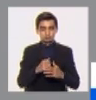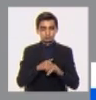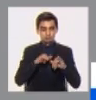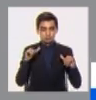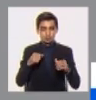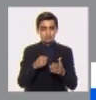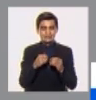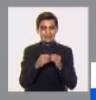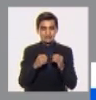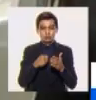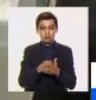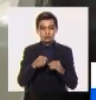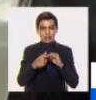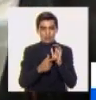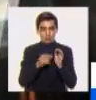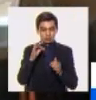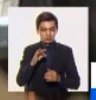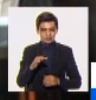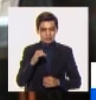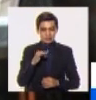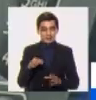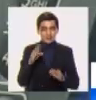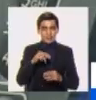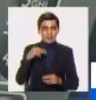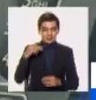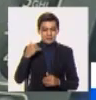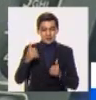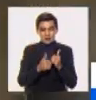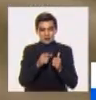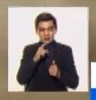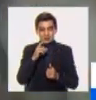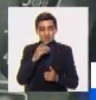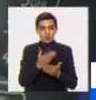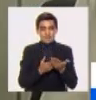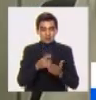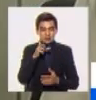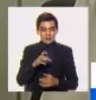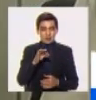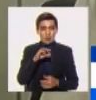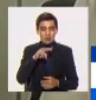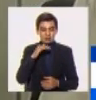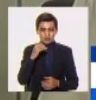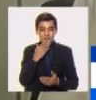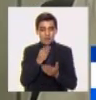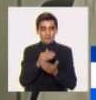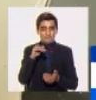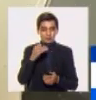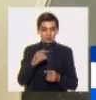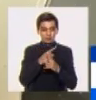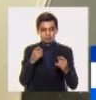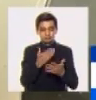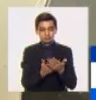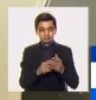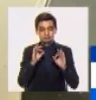10 до 17%? Внештатный советник президента Олжас Худайбергенов на своей странице в Facebook разместил пост с